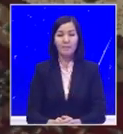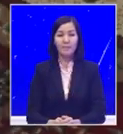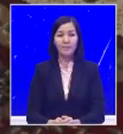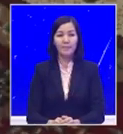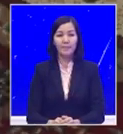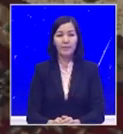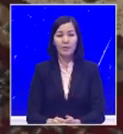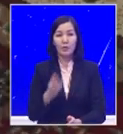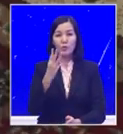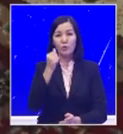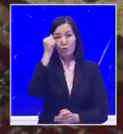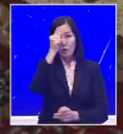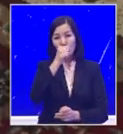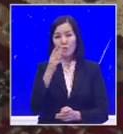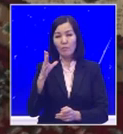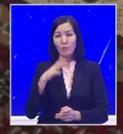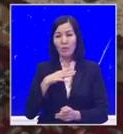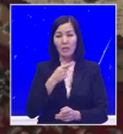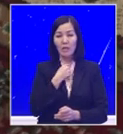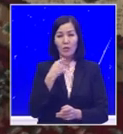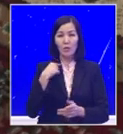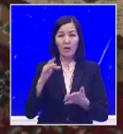жыл болды келгеніме, осы Талдықорғаннан келдім.